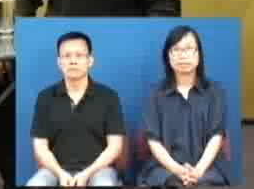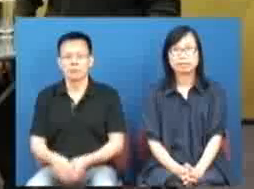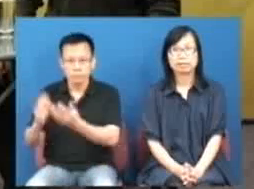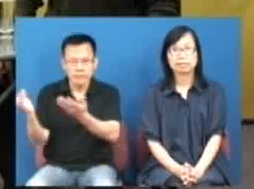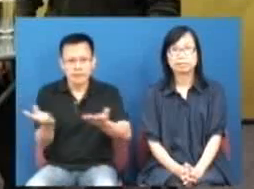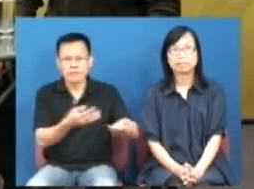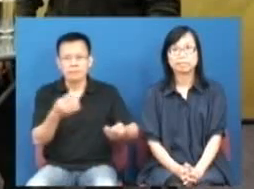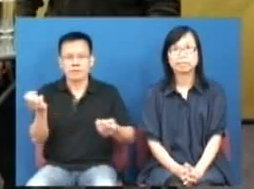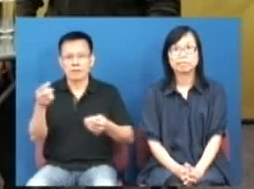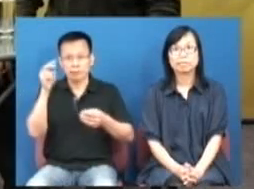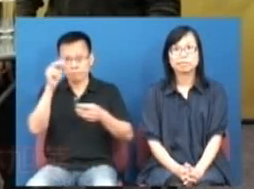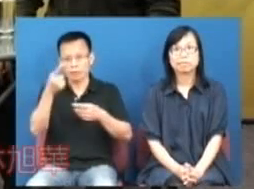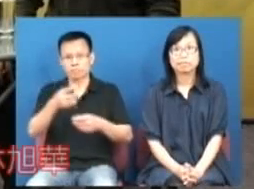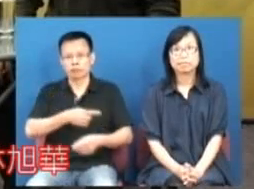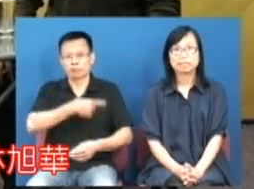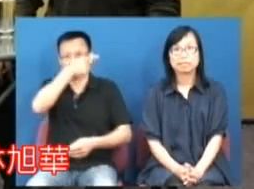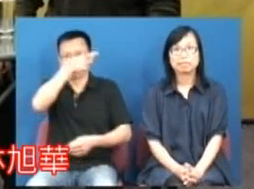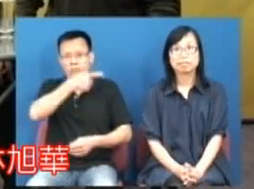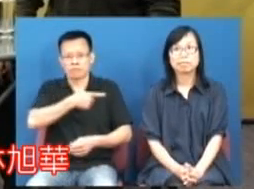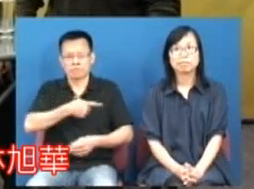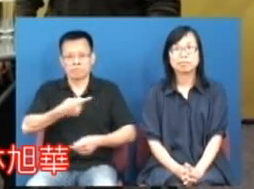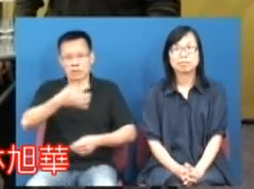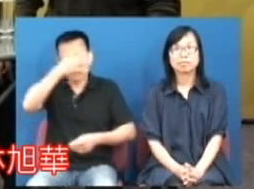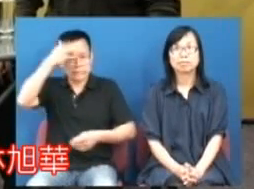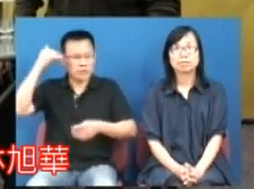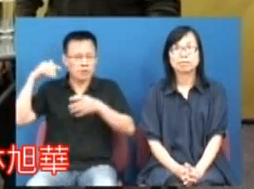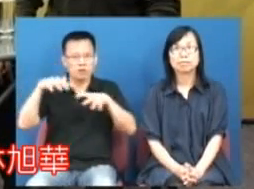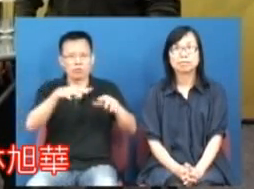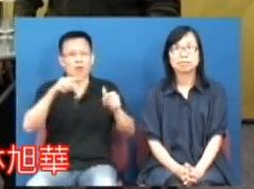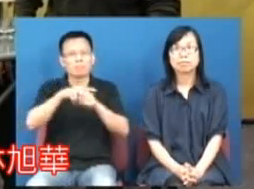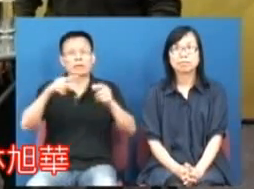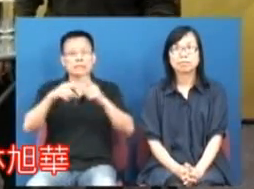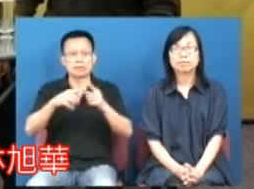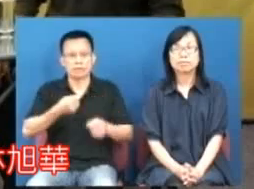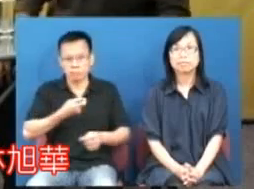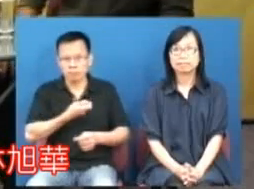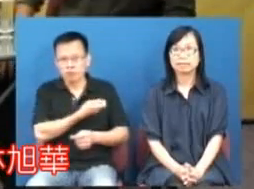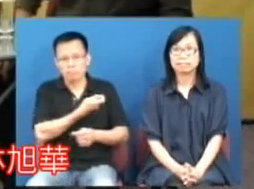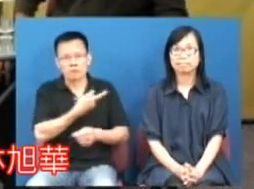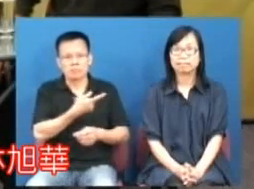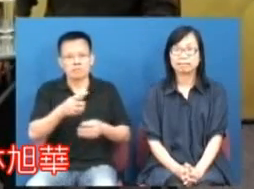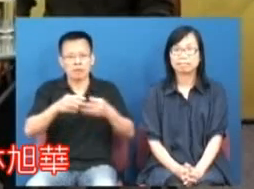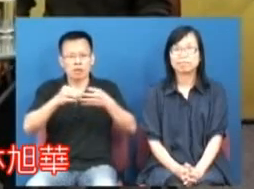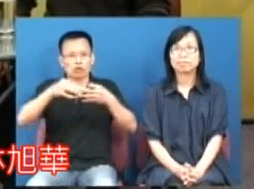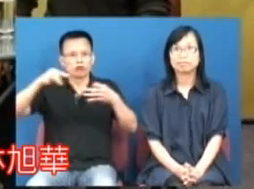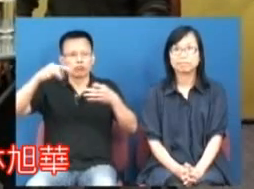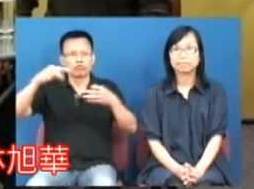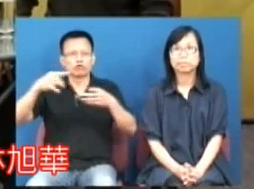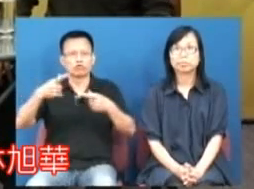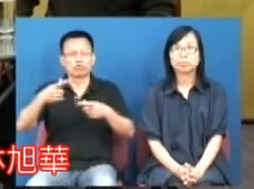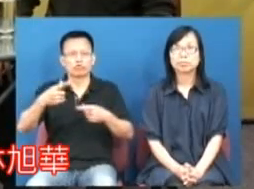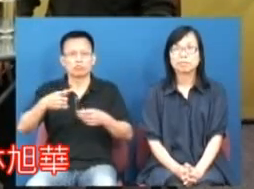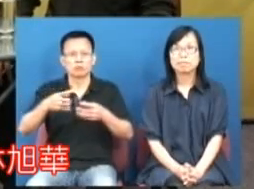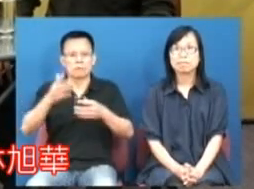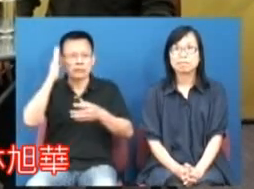欢迎大家收看每个星期一的直播节目，叫热浪逼人，我叫林毓华，在隔离的就是张大卫。David 咧就係呢個